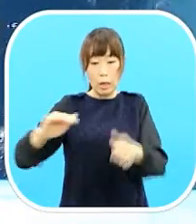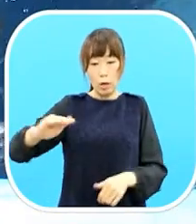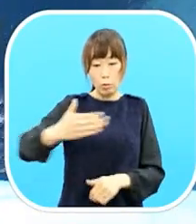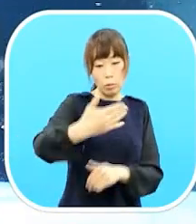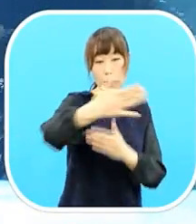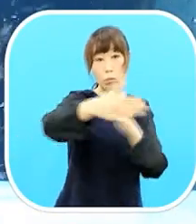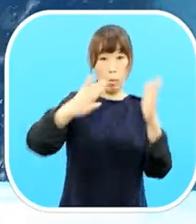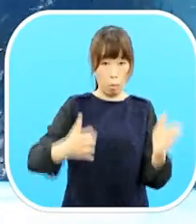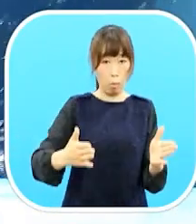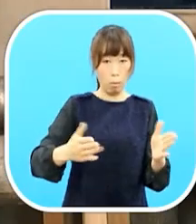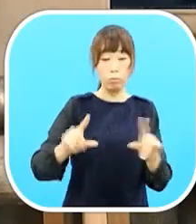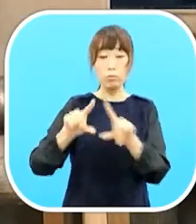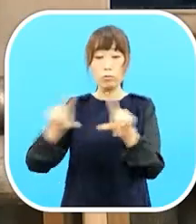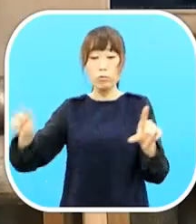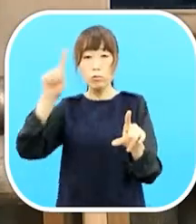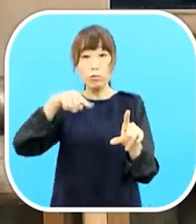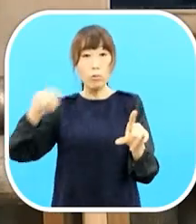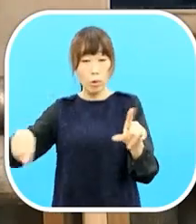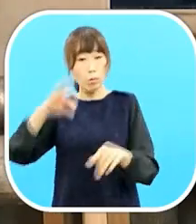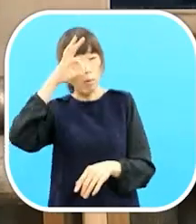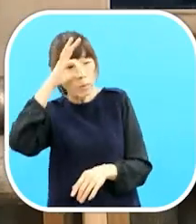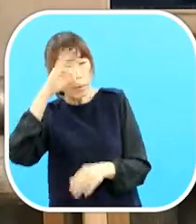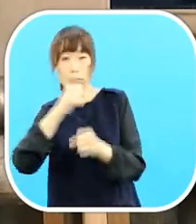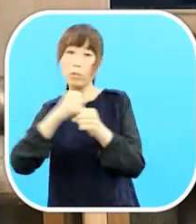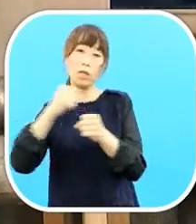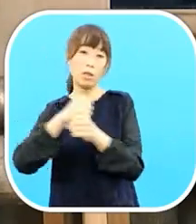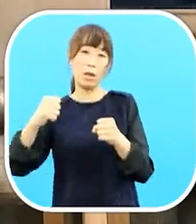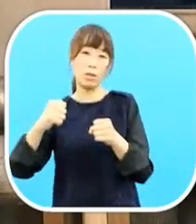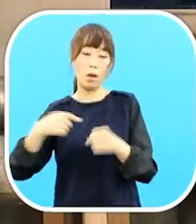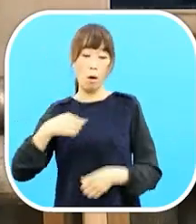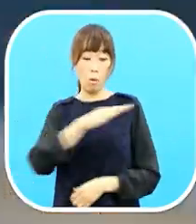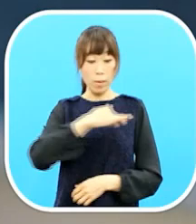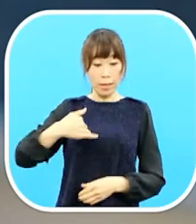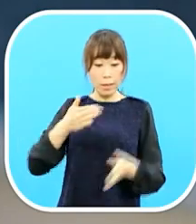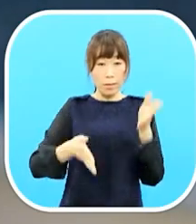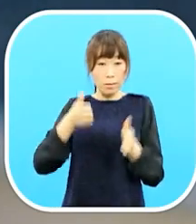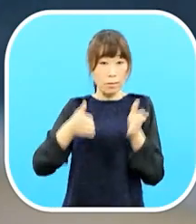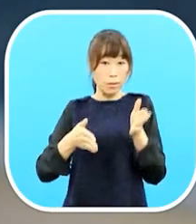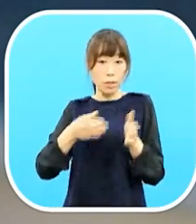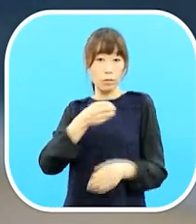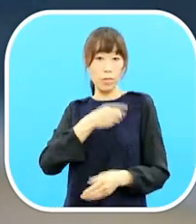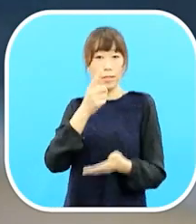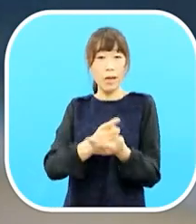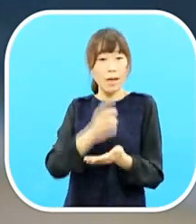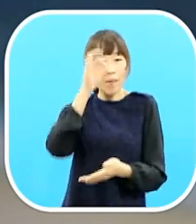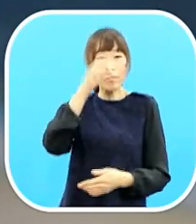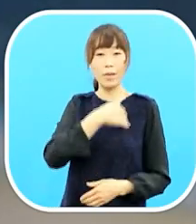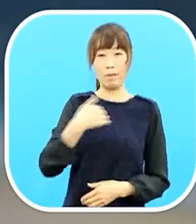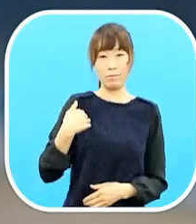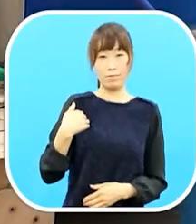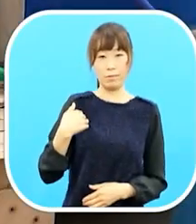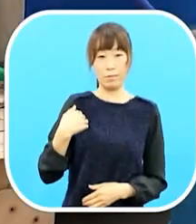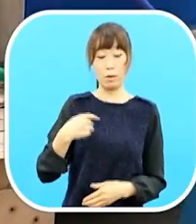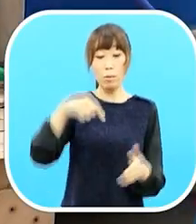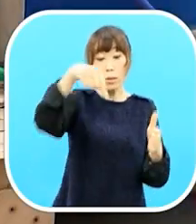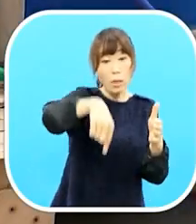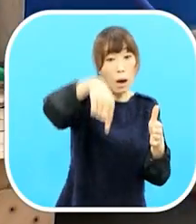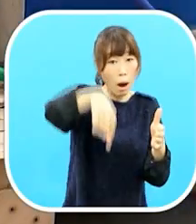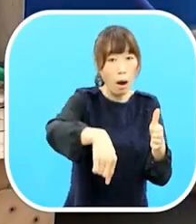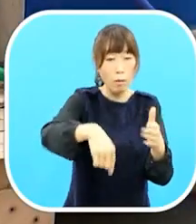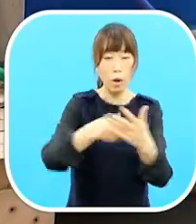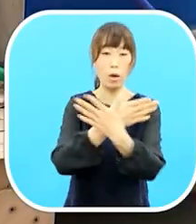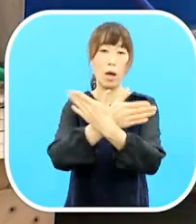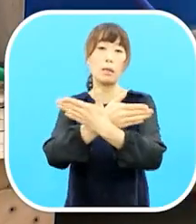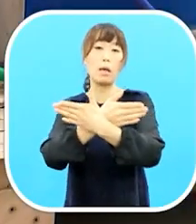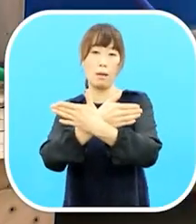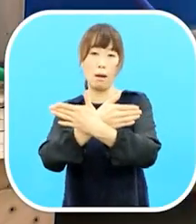つも私たち飼育員しか見ることができない水槽です。こちらの魚はですね、実はハタハタなんです。